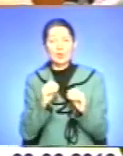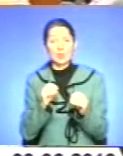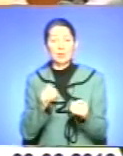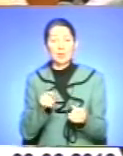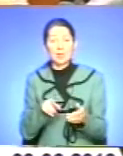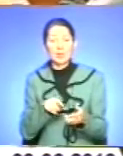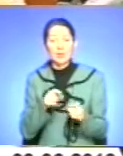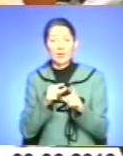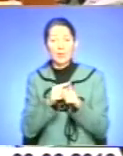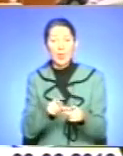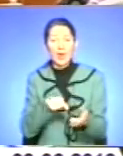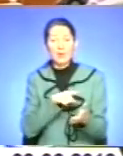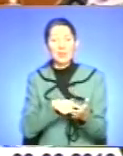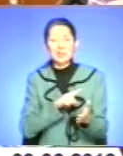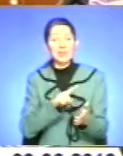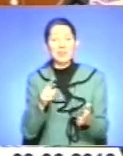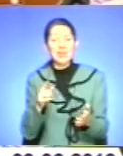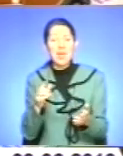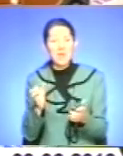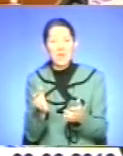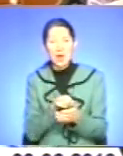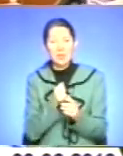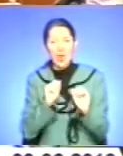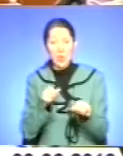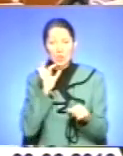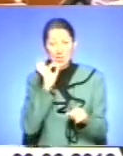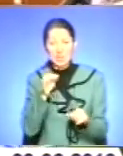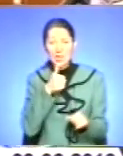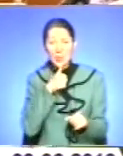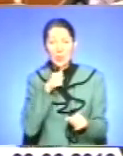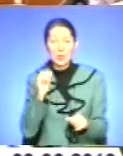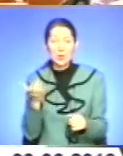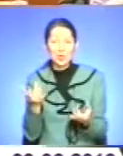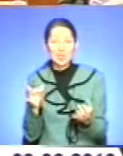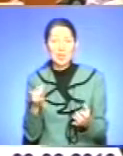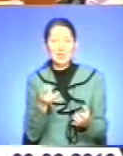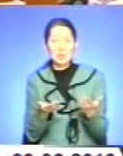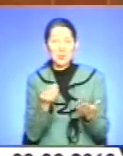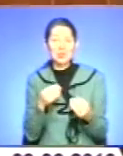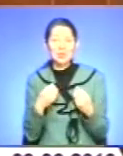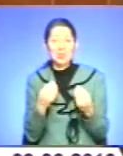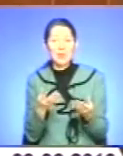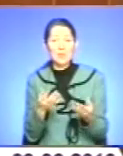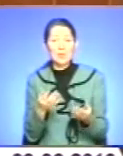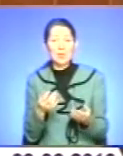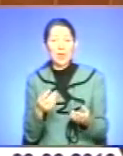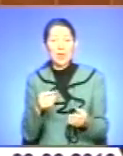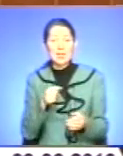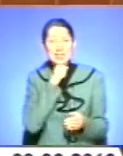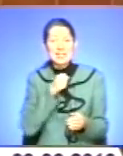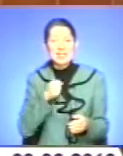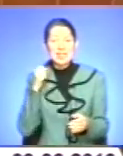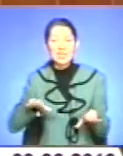не вгадав, можна сказати. Та й пробую ще раз, може здам. Старший інструктор